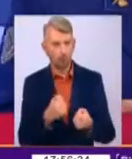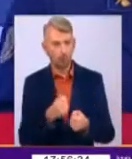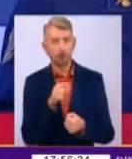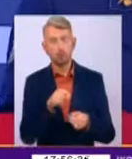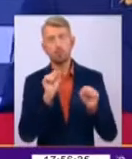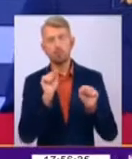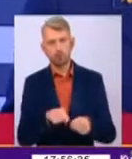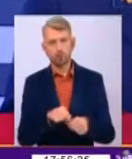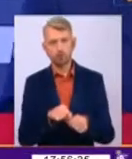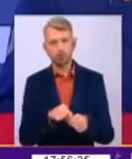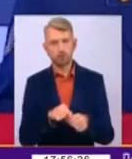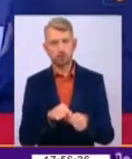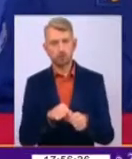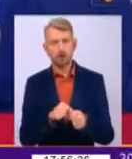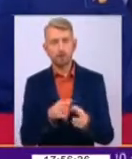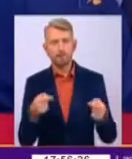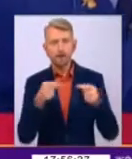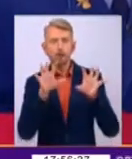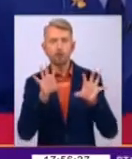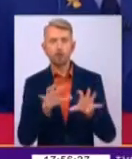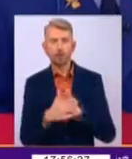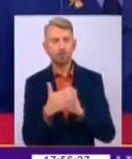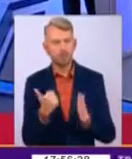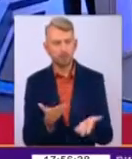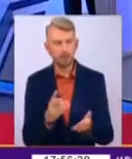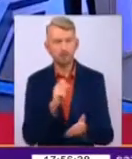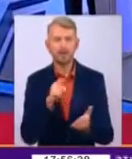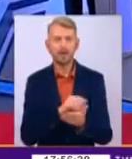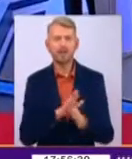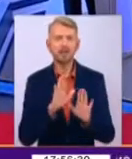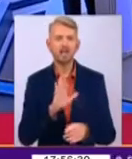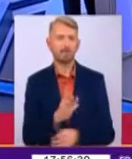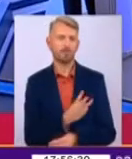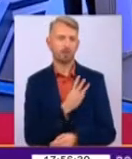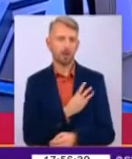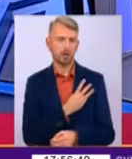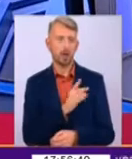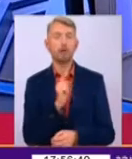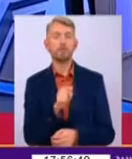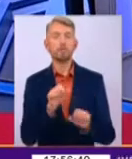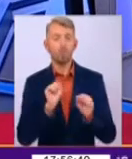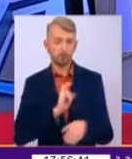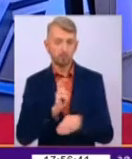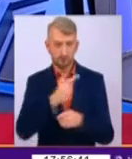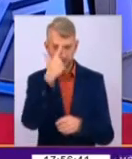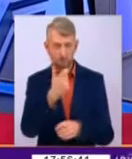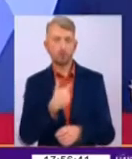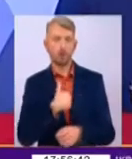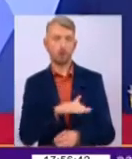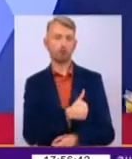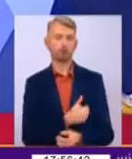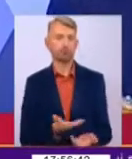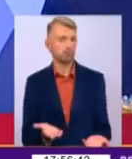можуть відповідним чином в рамках законодавства призивати. Питання не тільки в бажанні. Пане Але він може прийти і заявитися. Я хочу.